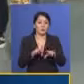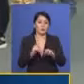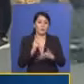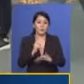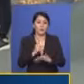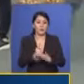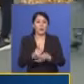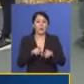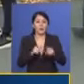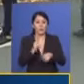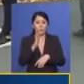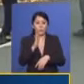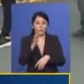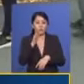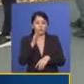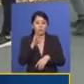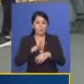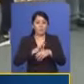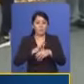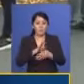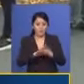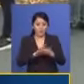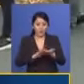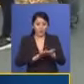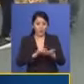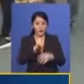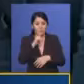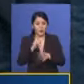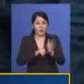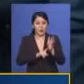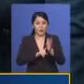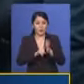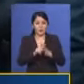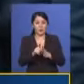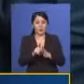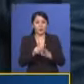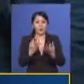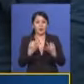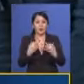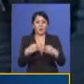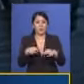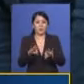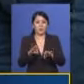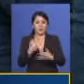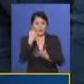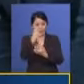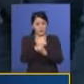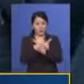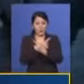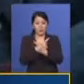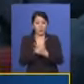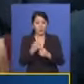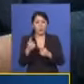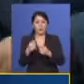керек. Акция алдағы уақытта да өз жалғасын таппақ. Бұған дейін жастар бастамасы бөлімімен еріктілер ұйымы тұрғындарға ақпараттық жадынамалар мен 15 000